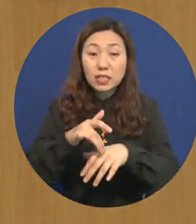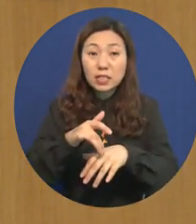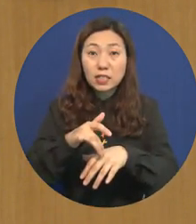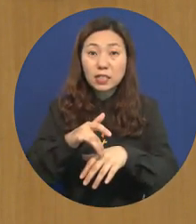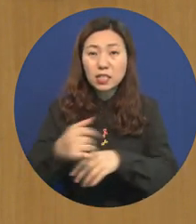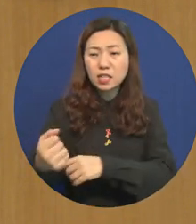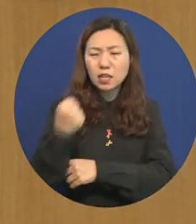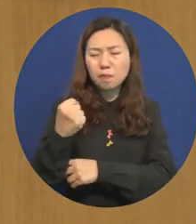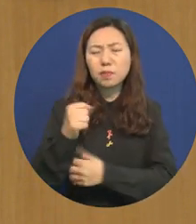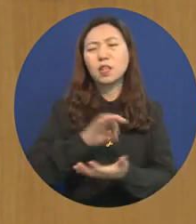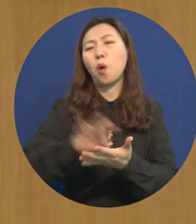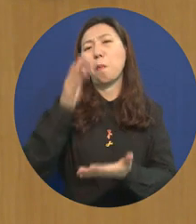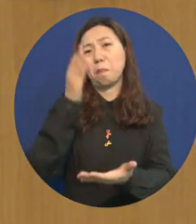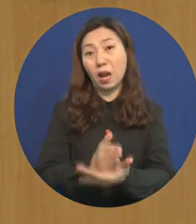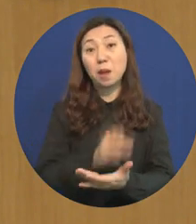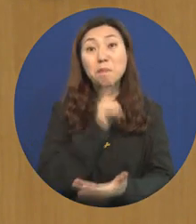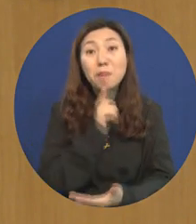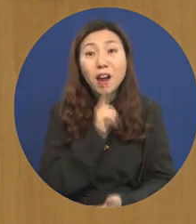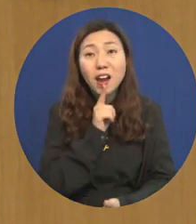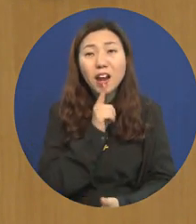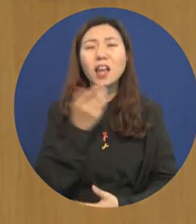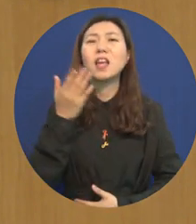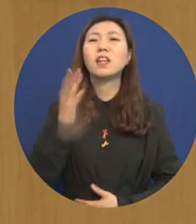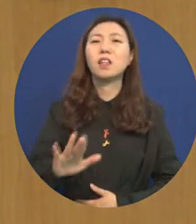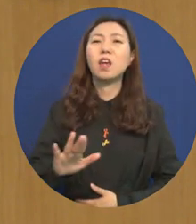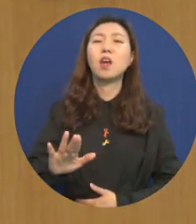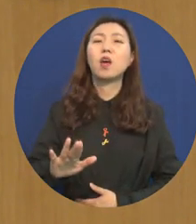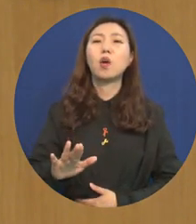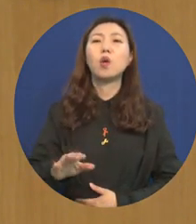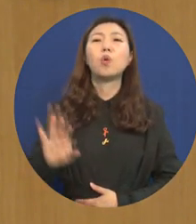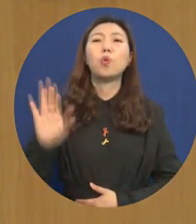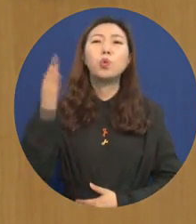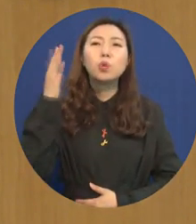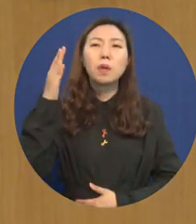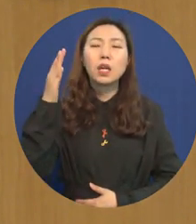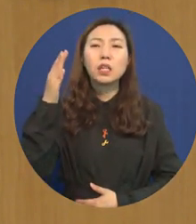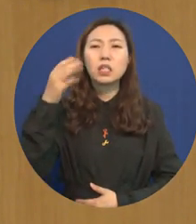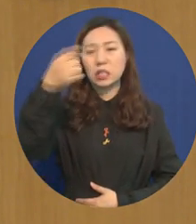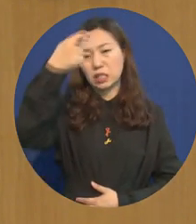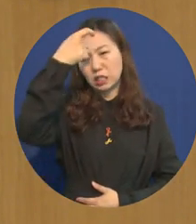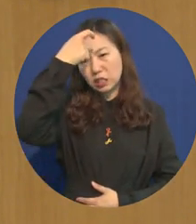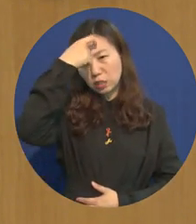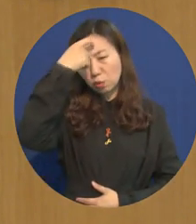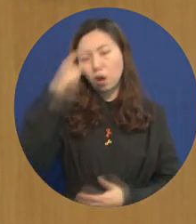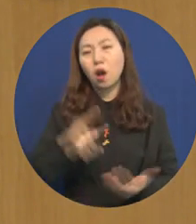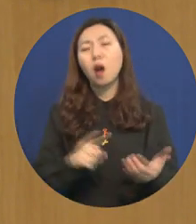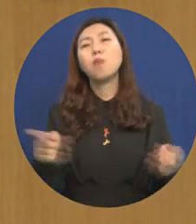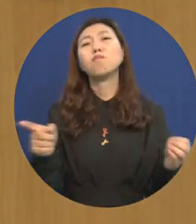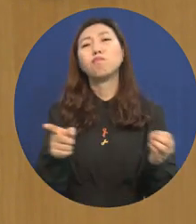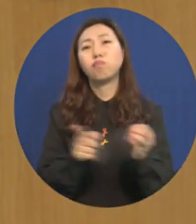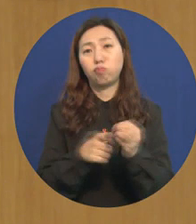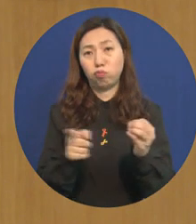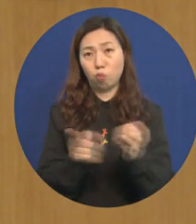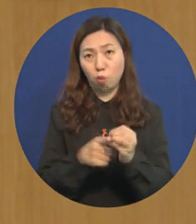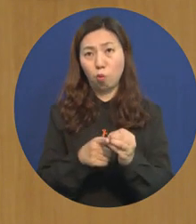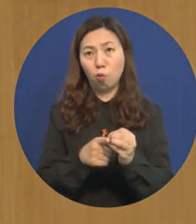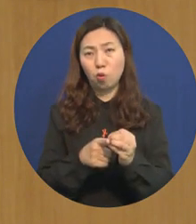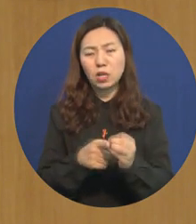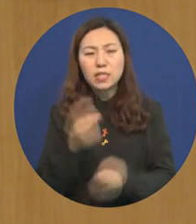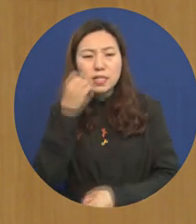불구하고 오늘날 기독교와 불교는 그 인간의 두려움과 신비감을 먹이로